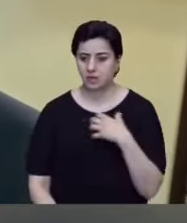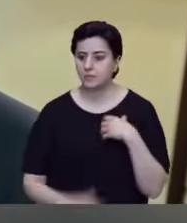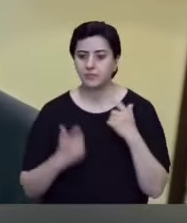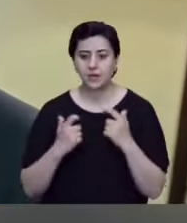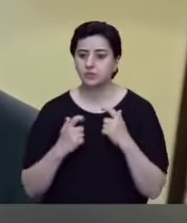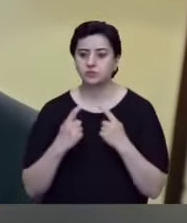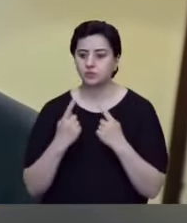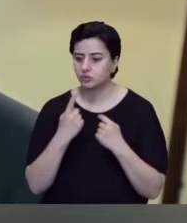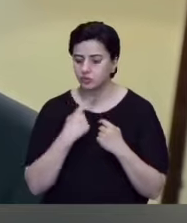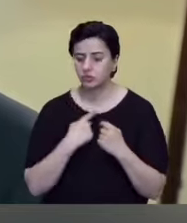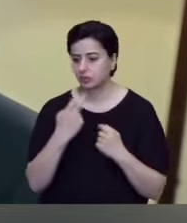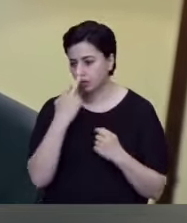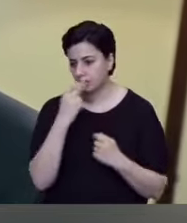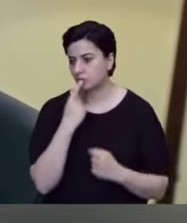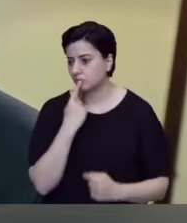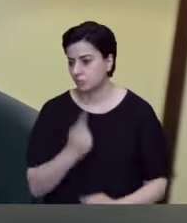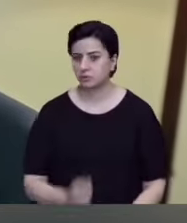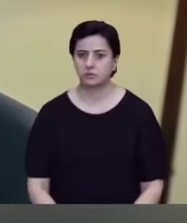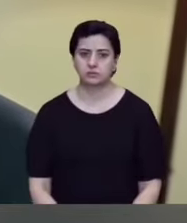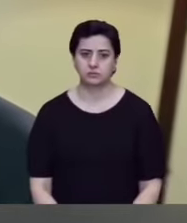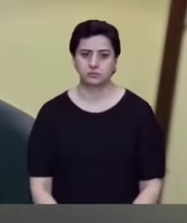Annemin yerini söyleyecek diye kandırdı beni diyor.